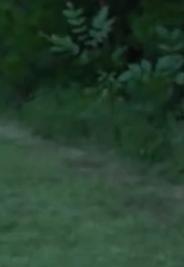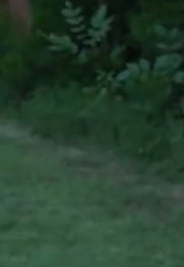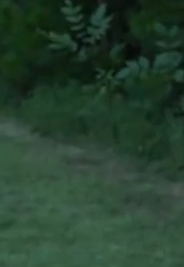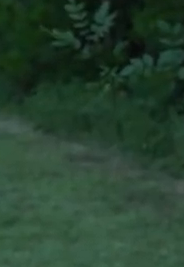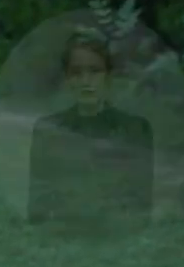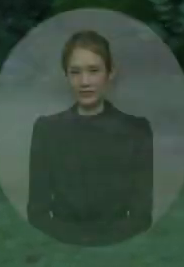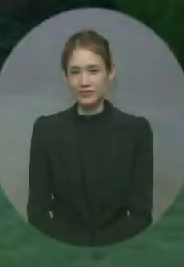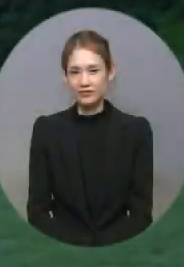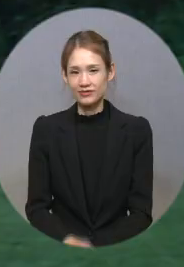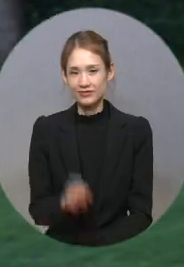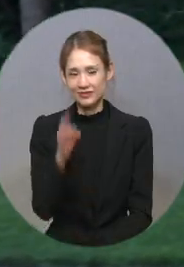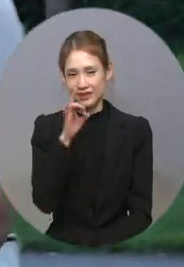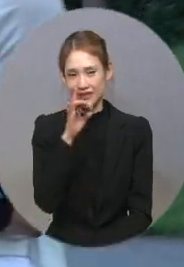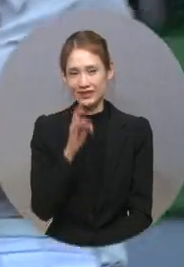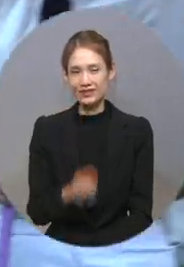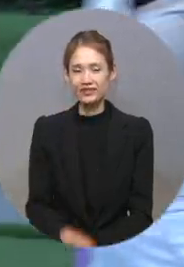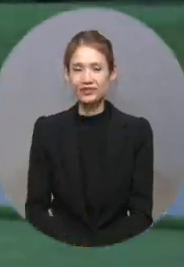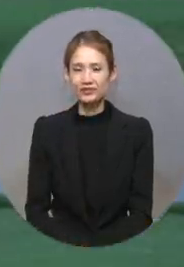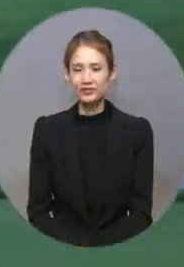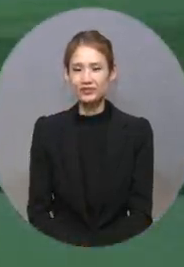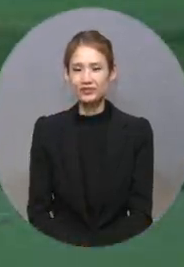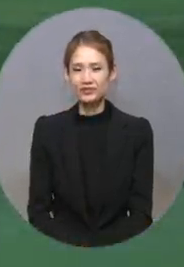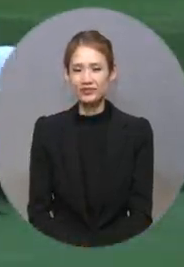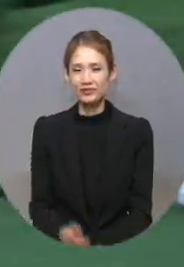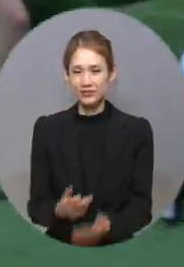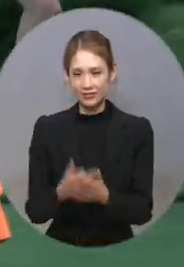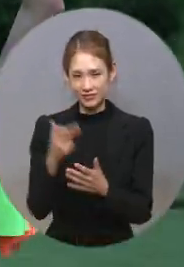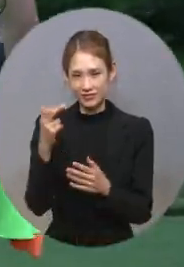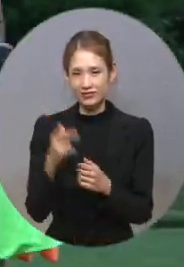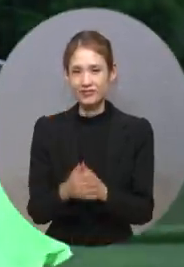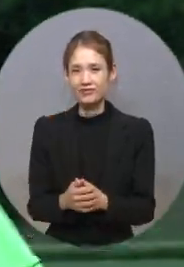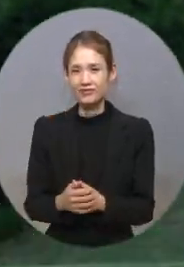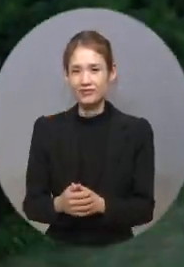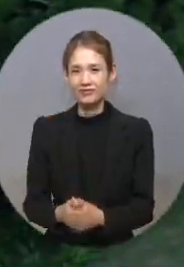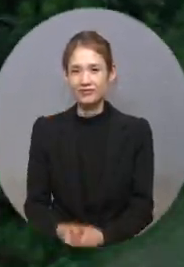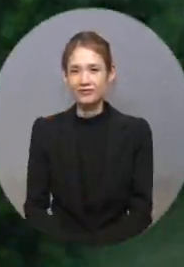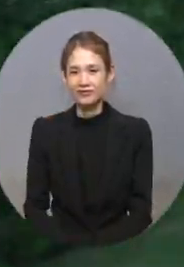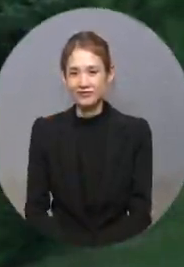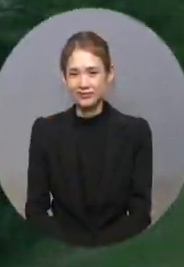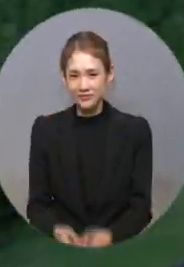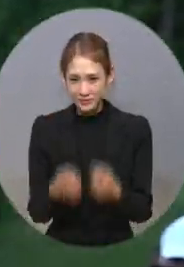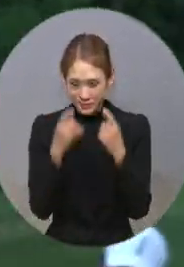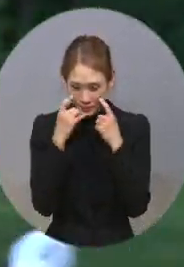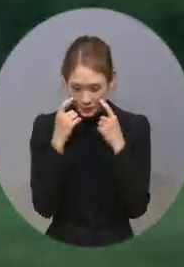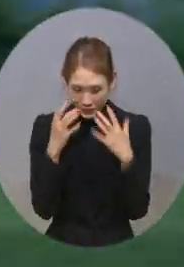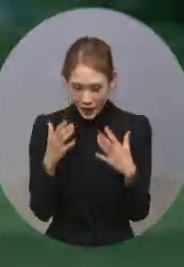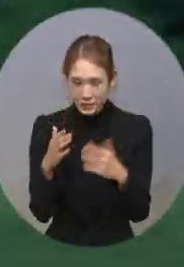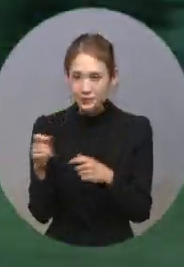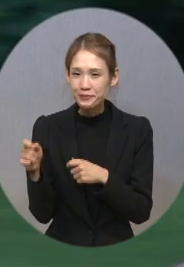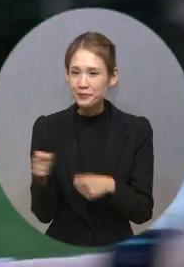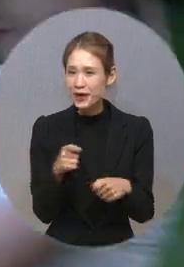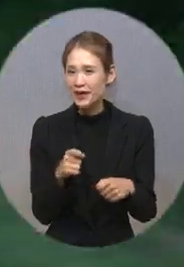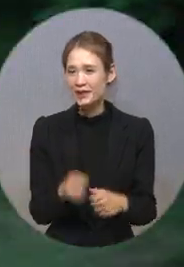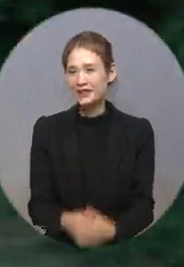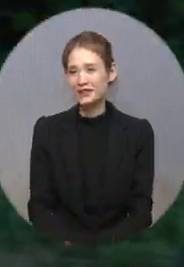감사합니다. 오빠. 오빠 말렸어. 정확히 뒷땅을 쳤다.